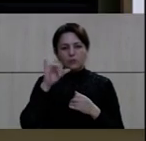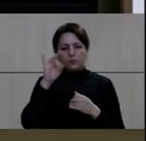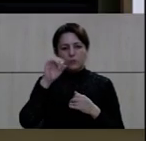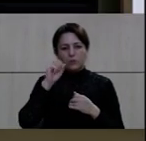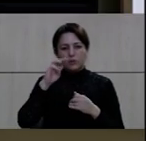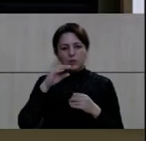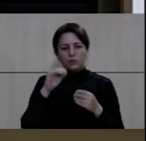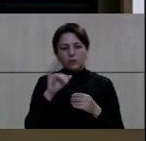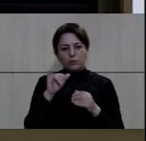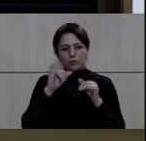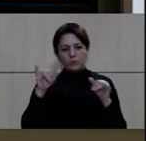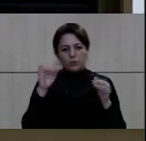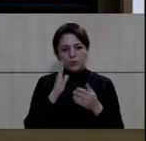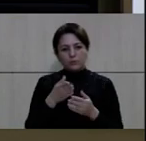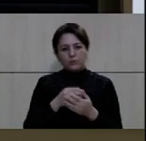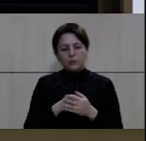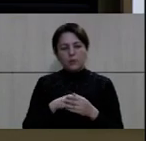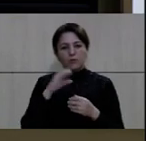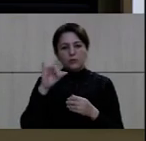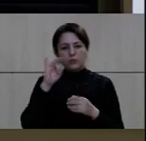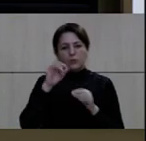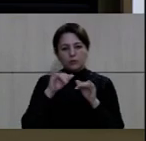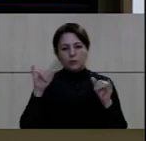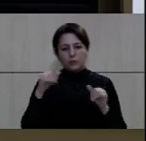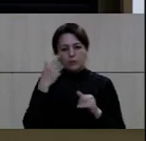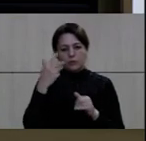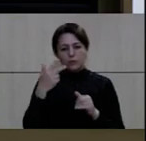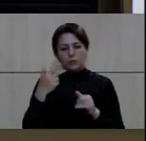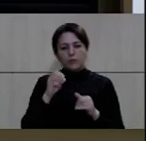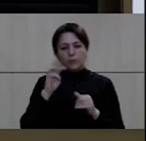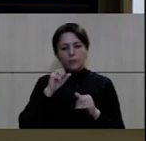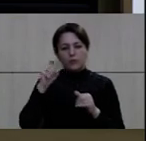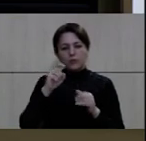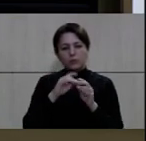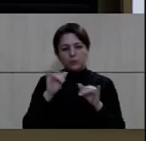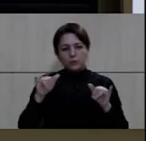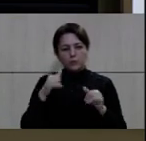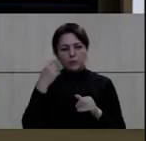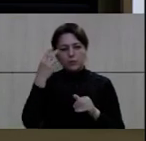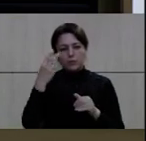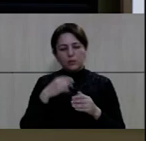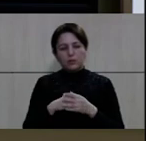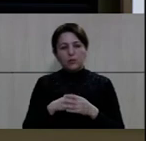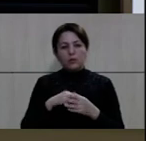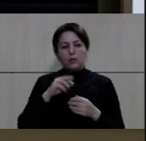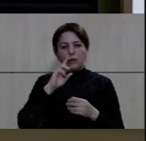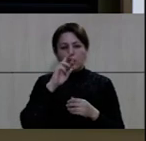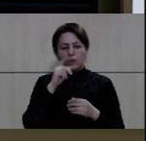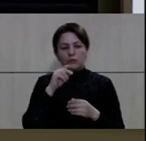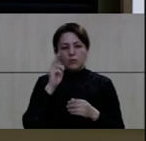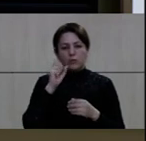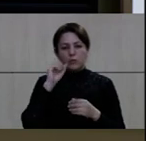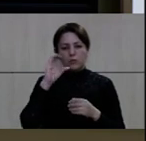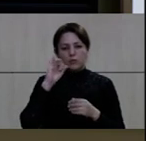ko'paytirib qo'yamiz. Suratini ko'paytirsak 3, mahrajlarini ko'paytirsak 2. Bizda noto'g'ri kasr hosil bo'lib